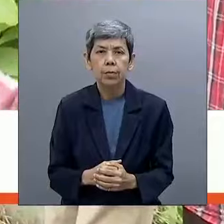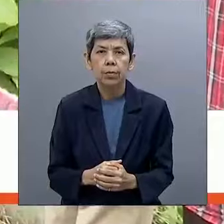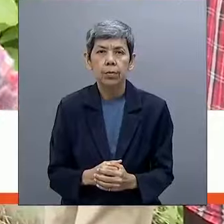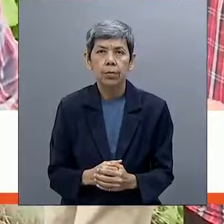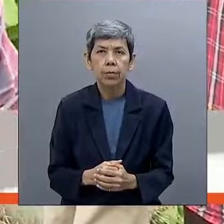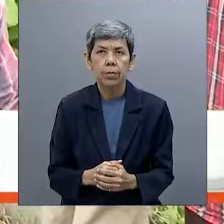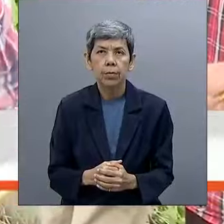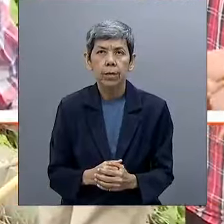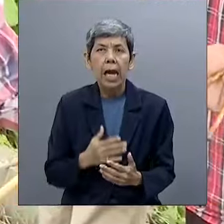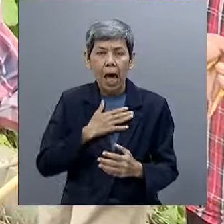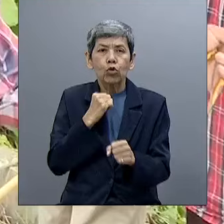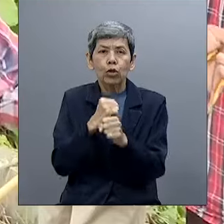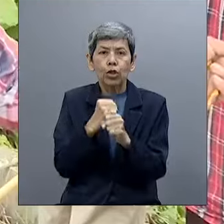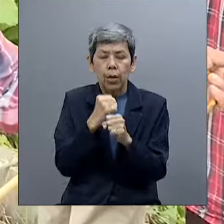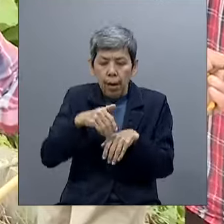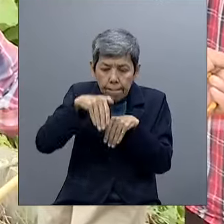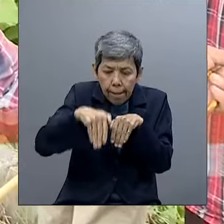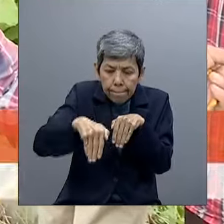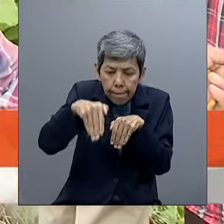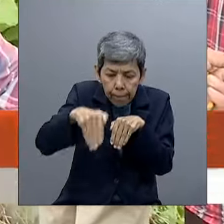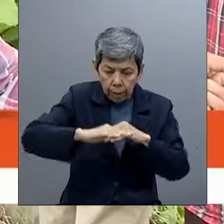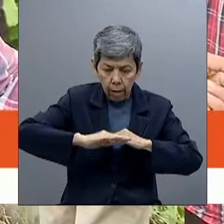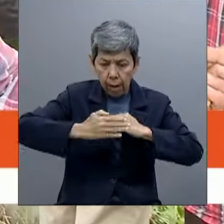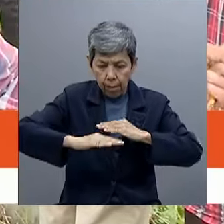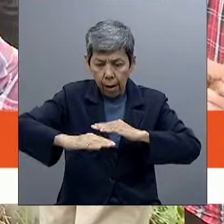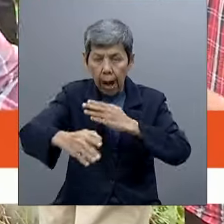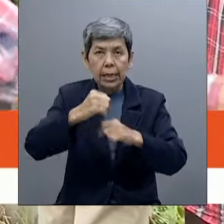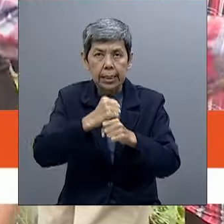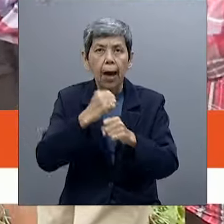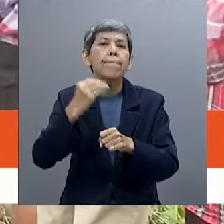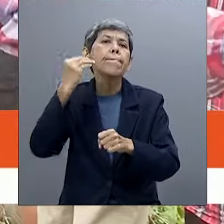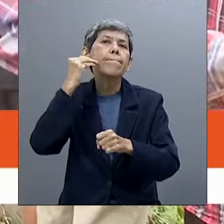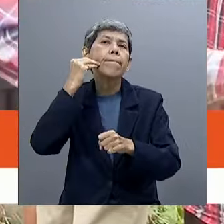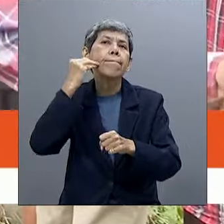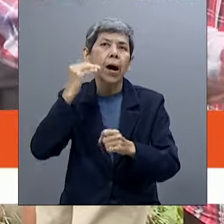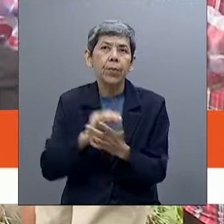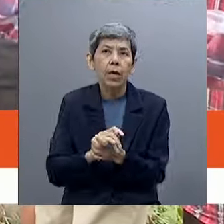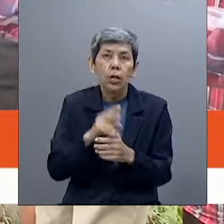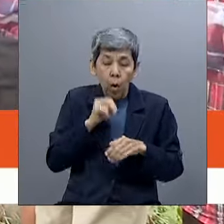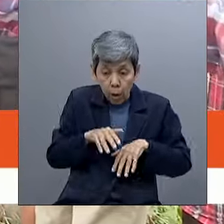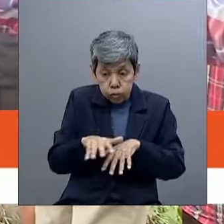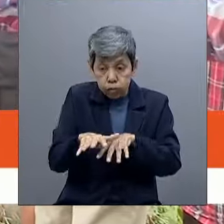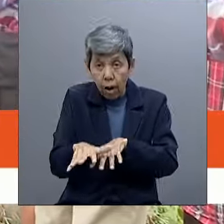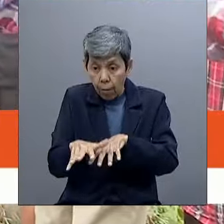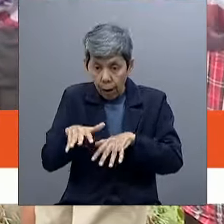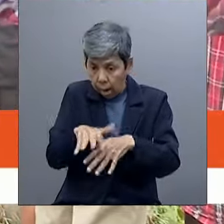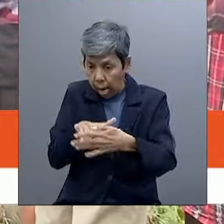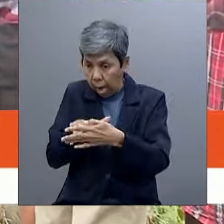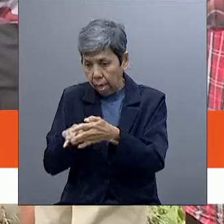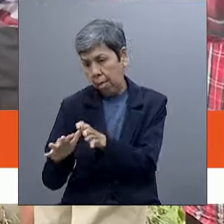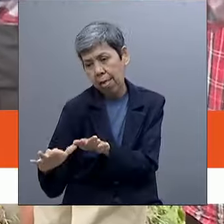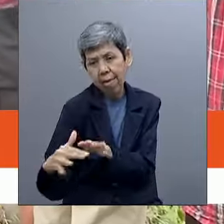ตอนนี้กำลังทำฝ่ายกั้นภายในหมู่บ้านครับเพราะว่าเขาจะข้ามเขตไปก็ไม่ได้เพราะเขา